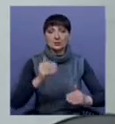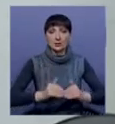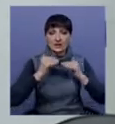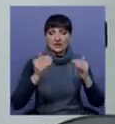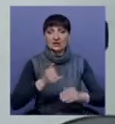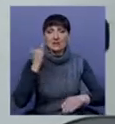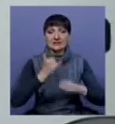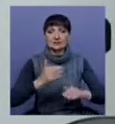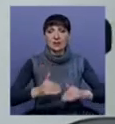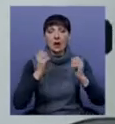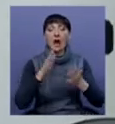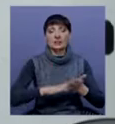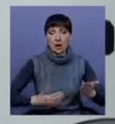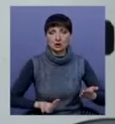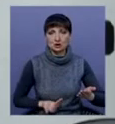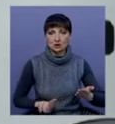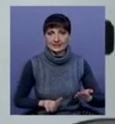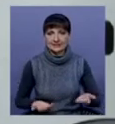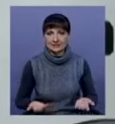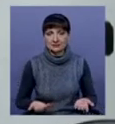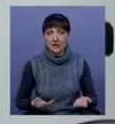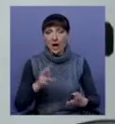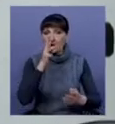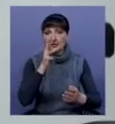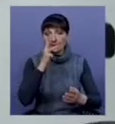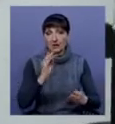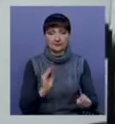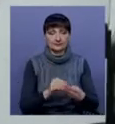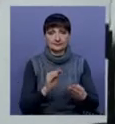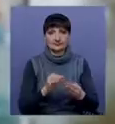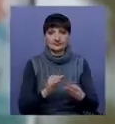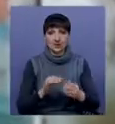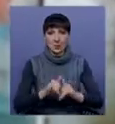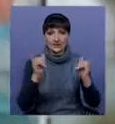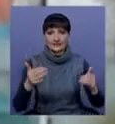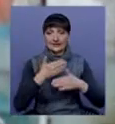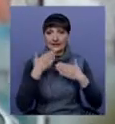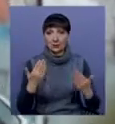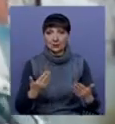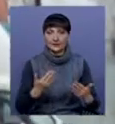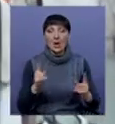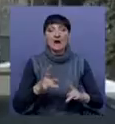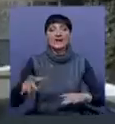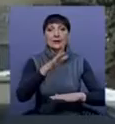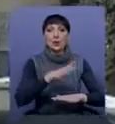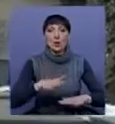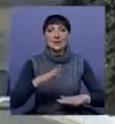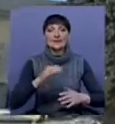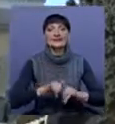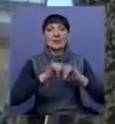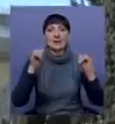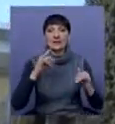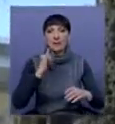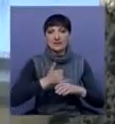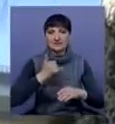поднялся. Как людям жить дальше? Чем? А зарплаты, говорится, как были, так они и есть. То, что в регионе заметно подорожало